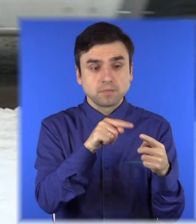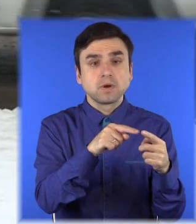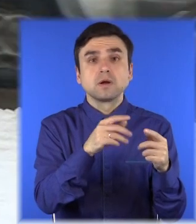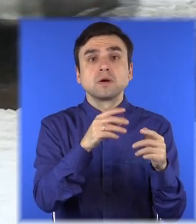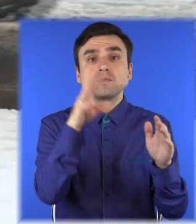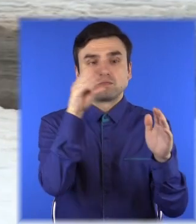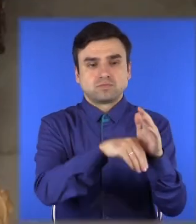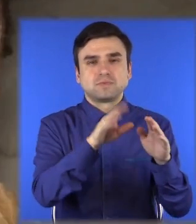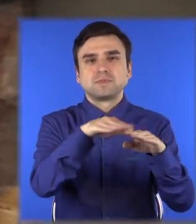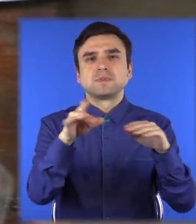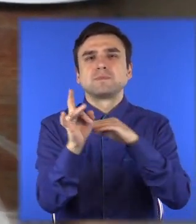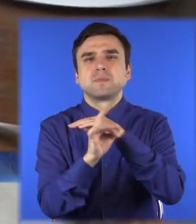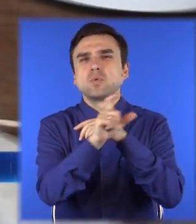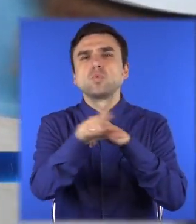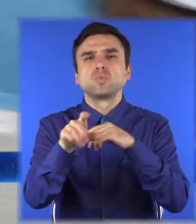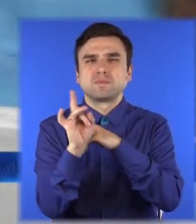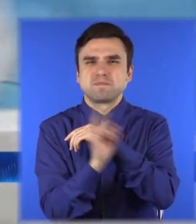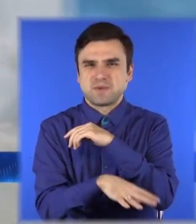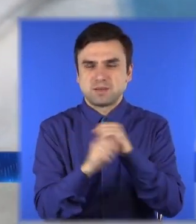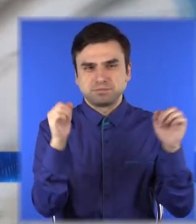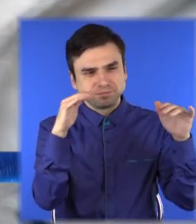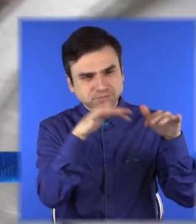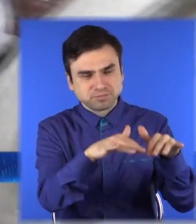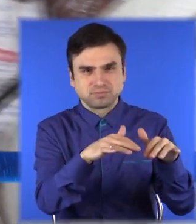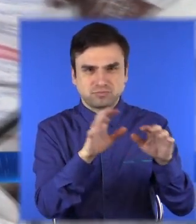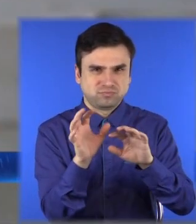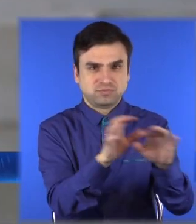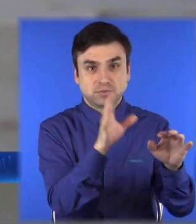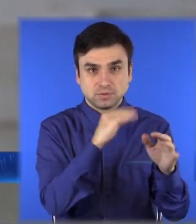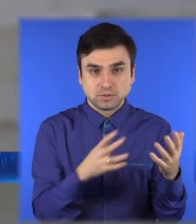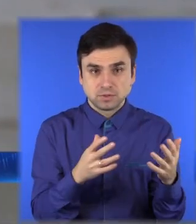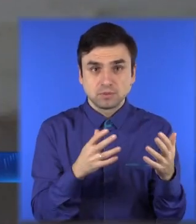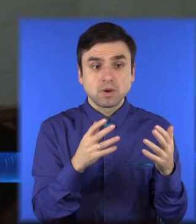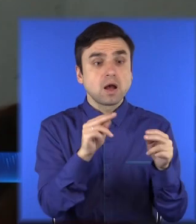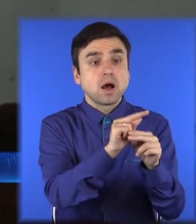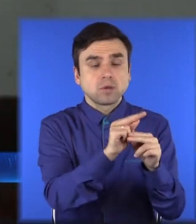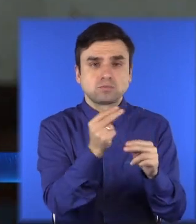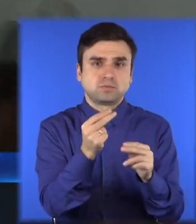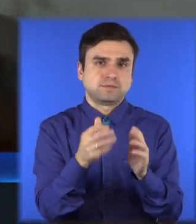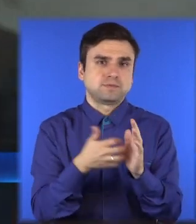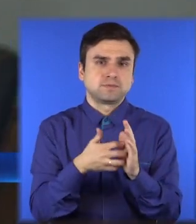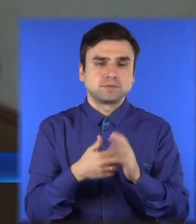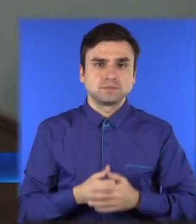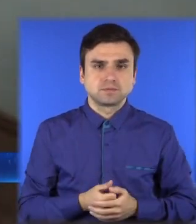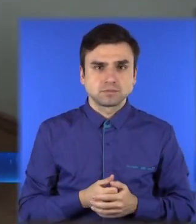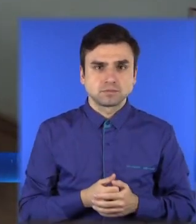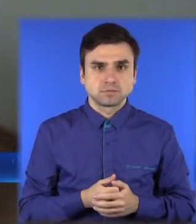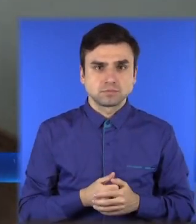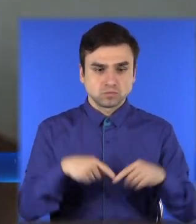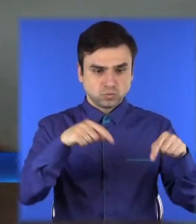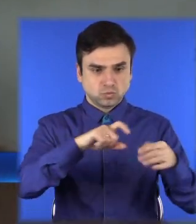тих, хто цього потребує. Нині відремонтувати її заважає лише одне – брак коштів. Здесь мы планируем поставить